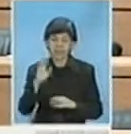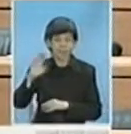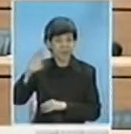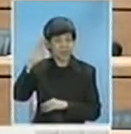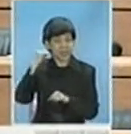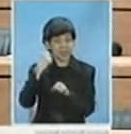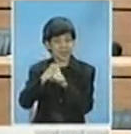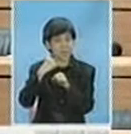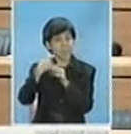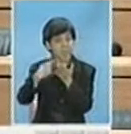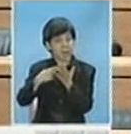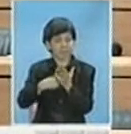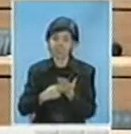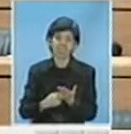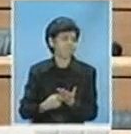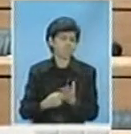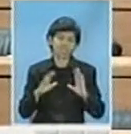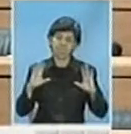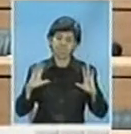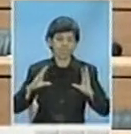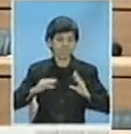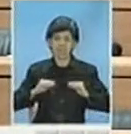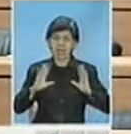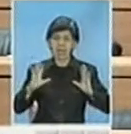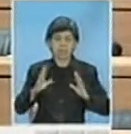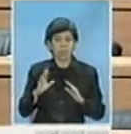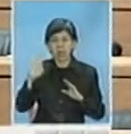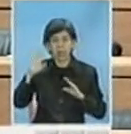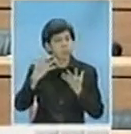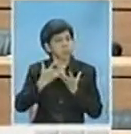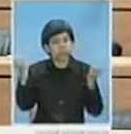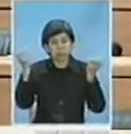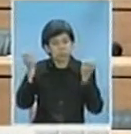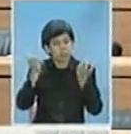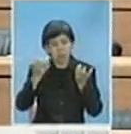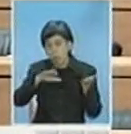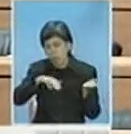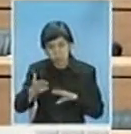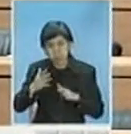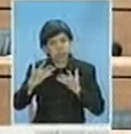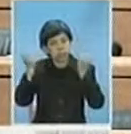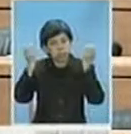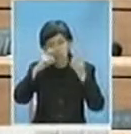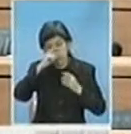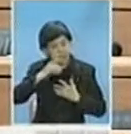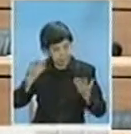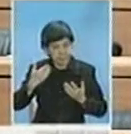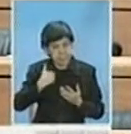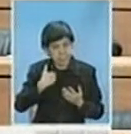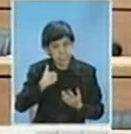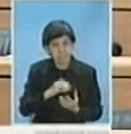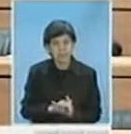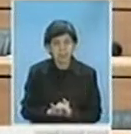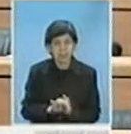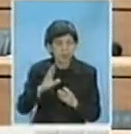ทำประกันภัยนั้นไม่มีใครรับทำประกันภัยเพราะทุกคนเจ๊งใช้คำว่าเจ๊งจากอุทกภัยในประเทศไทยทั้งหมดครับ